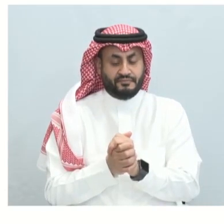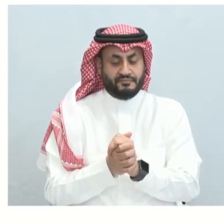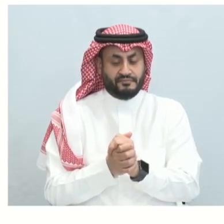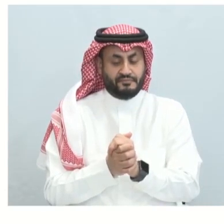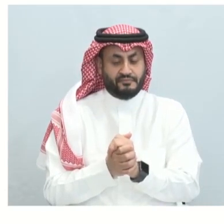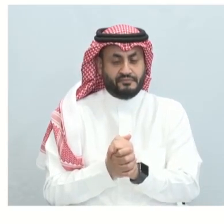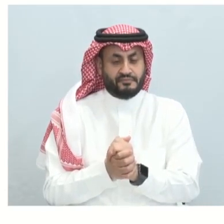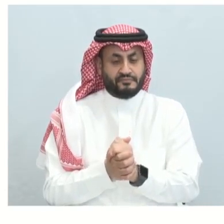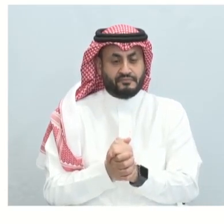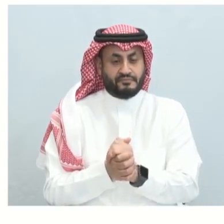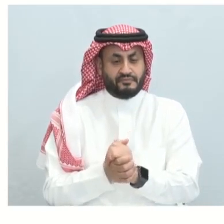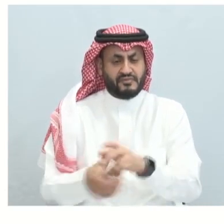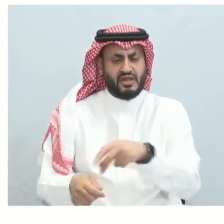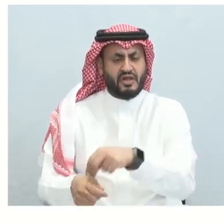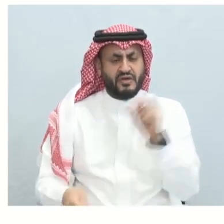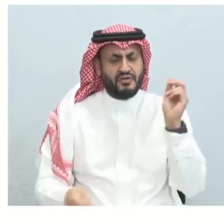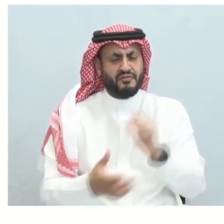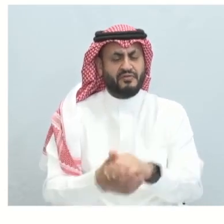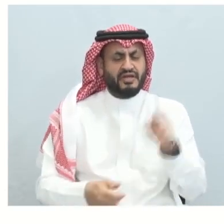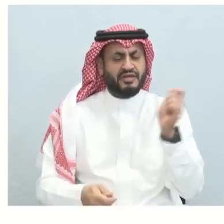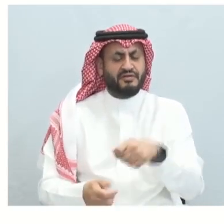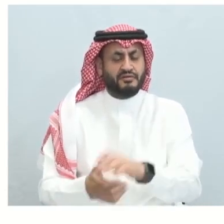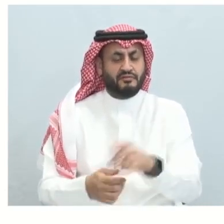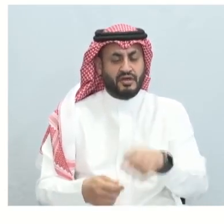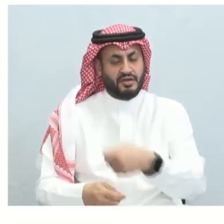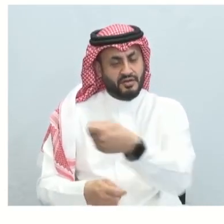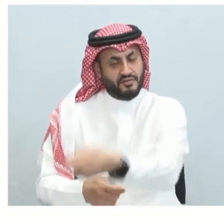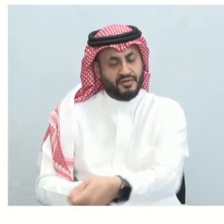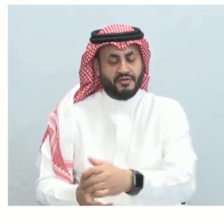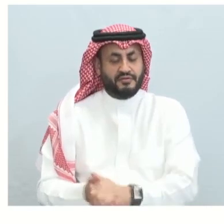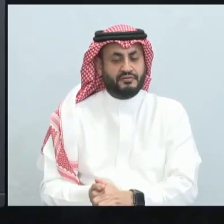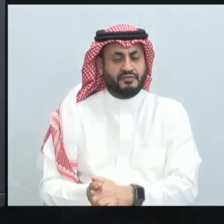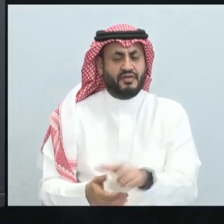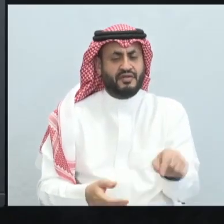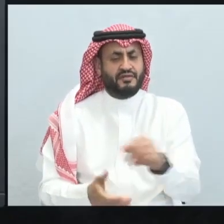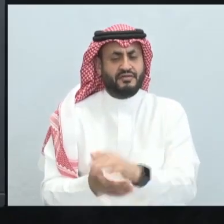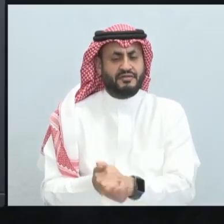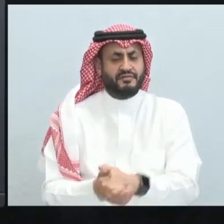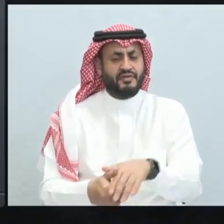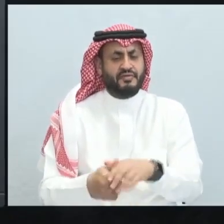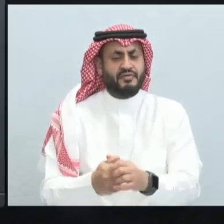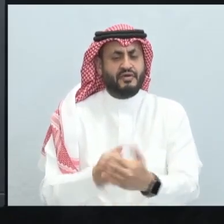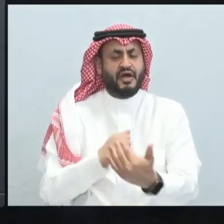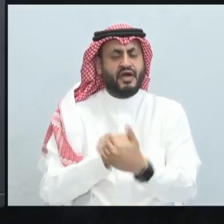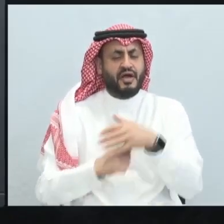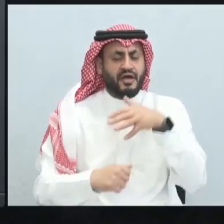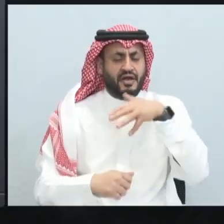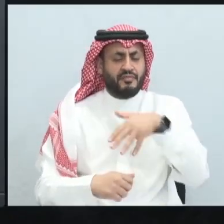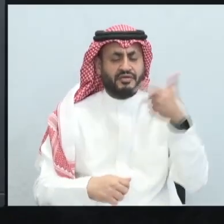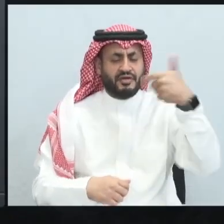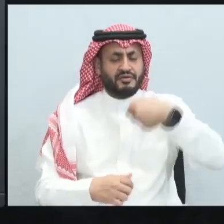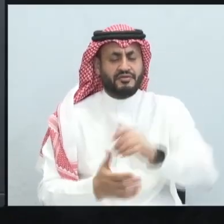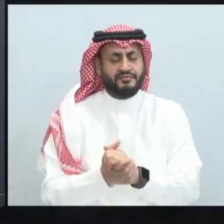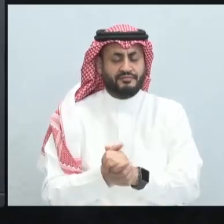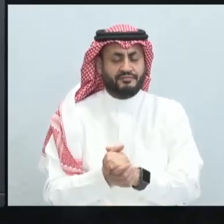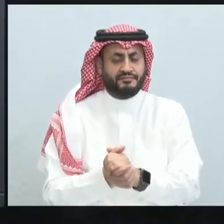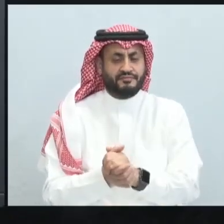فاذا اخذ احدكم عصى صاحبه فليرد اليه كما اخبر النبي صلى الله عليه وسلم فان النبي صلى